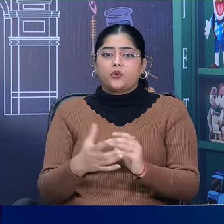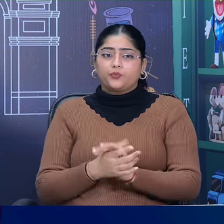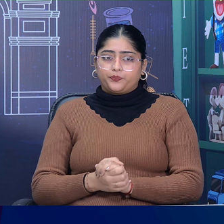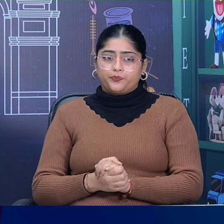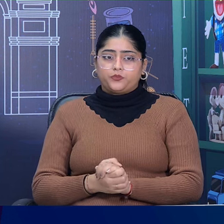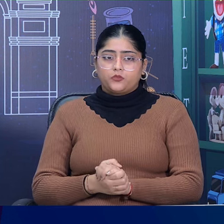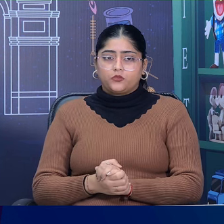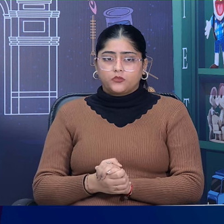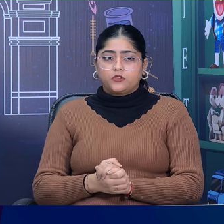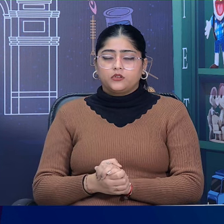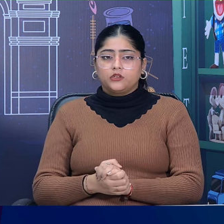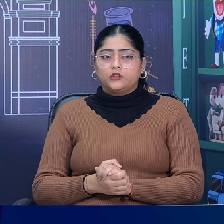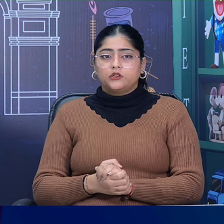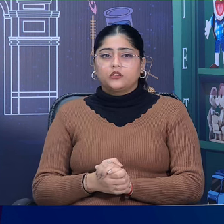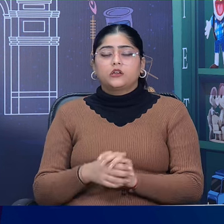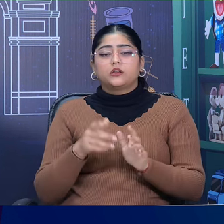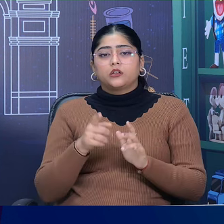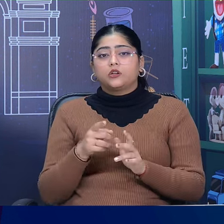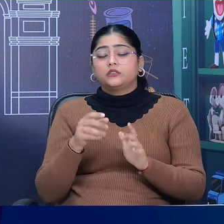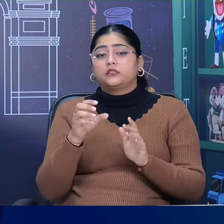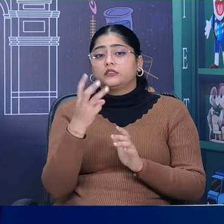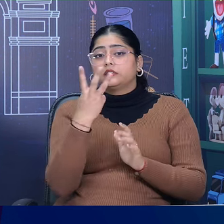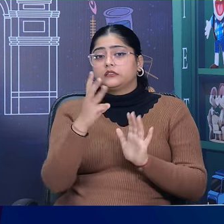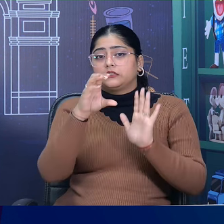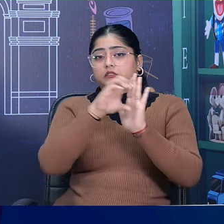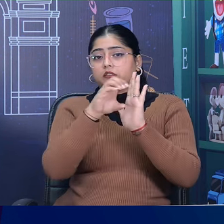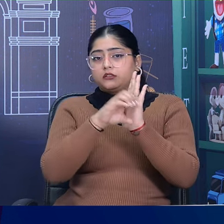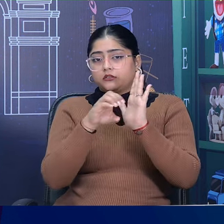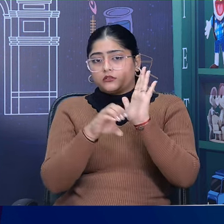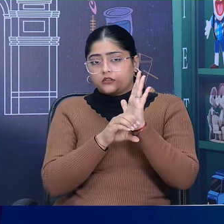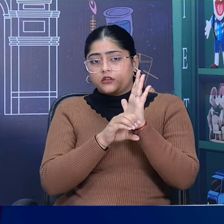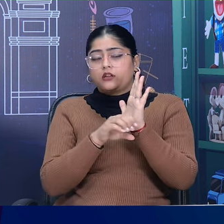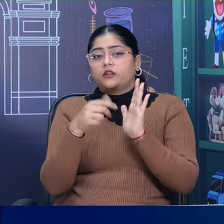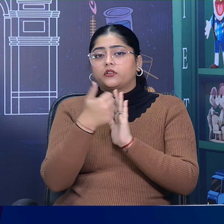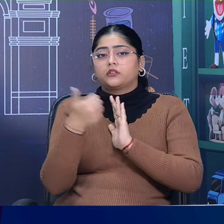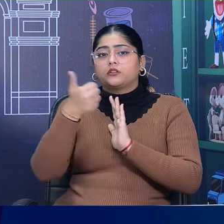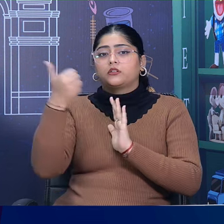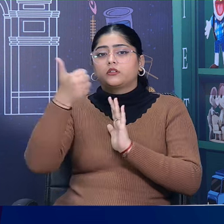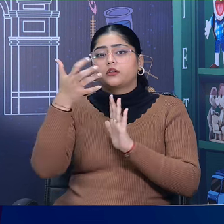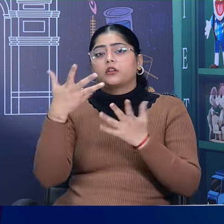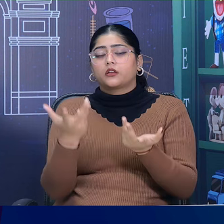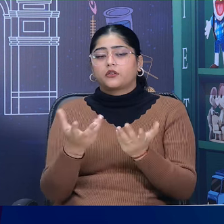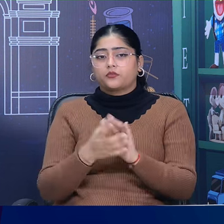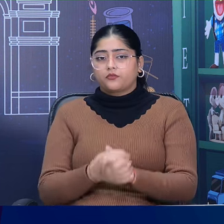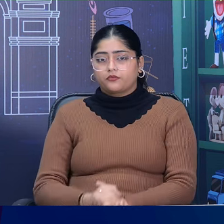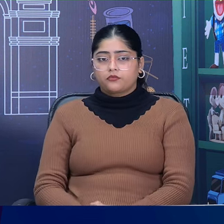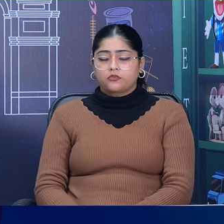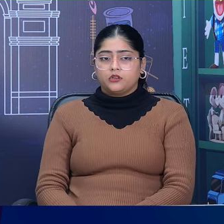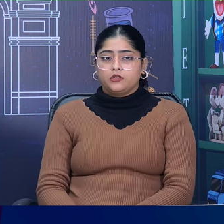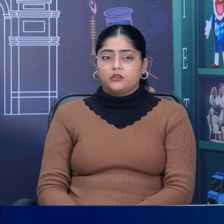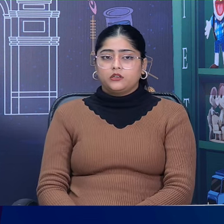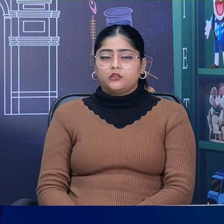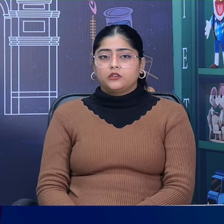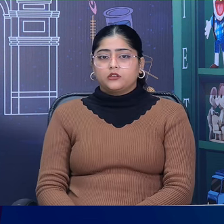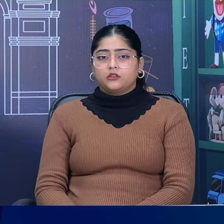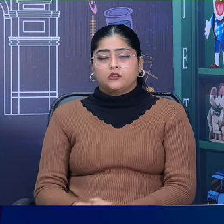आता है वो कहां से आता है एंड डिस्क्राइब थ्री लेवल्स ऑफ पंचायत कि जो पंचायत होती है उसके तीन लेवल कौन-कौन से होते हैं जी